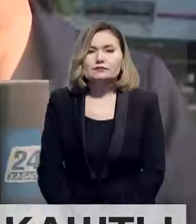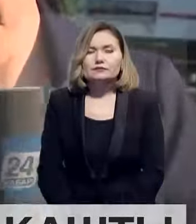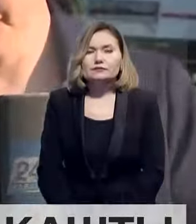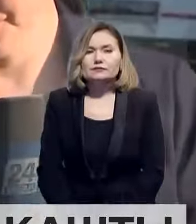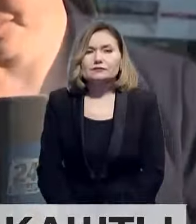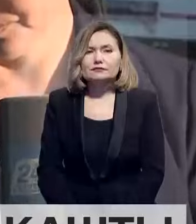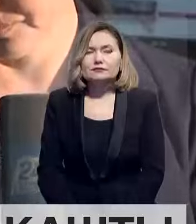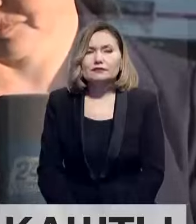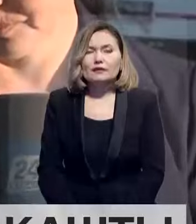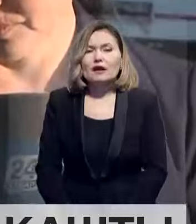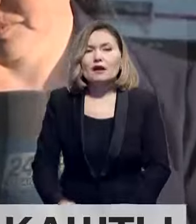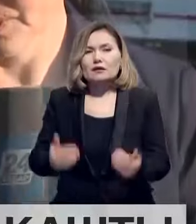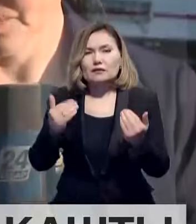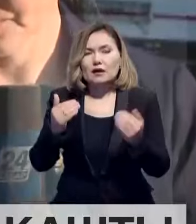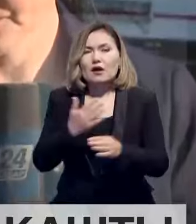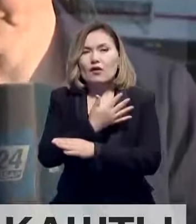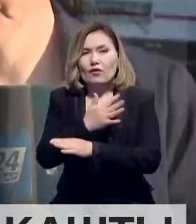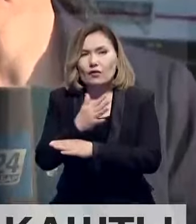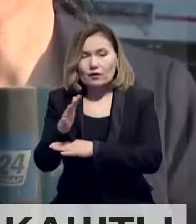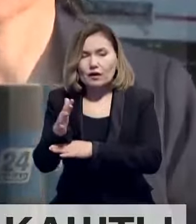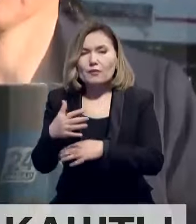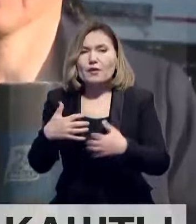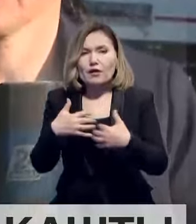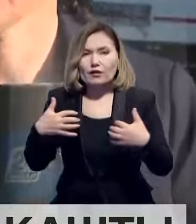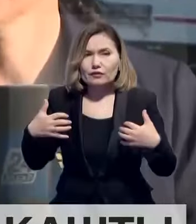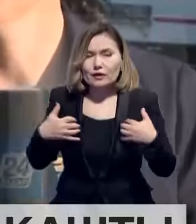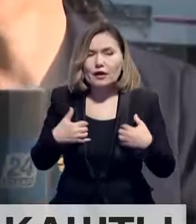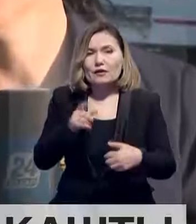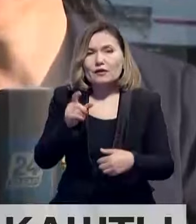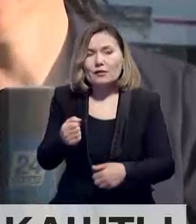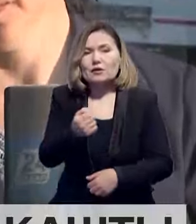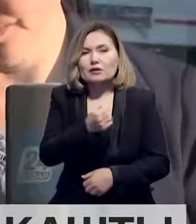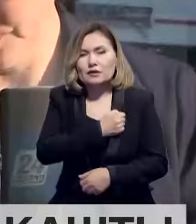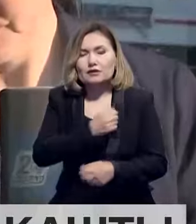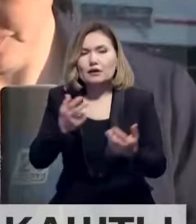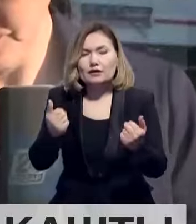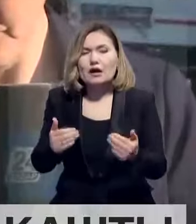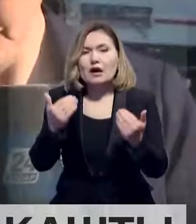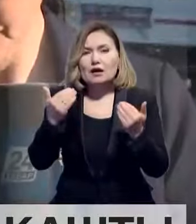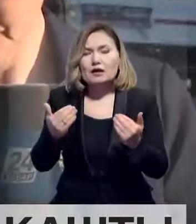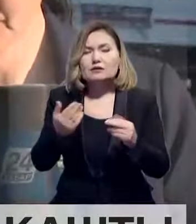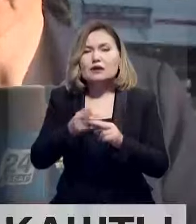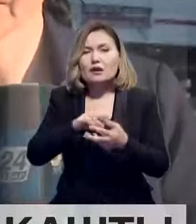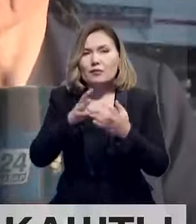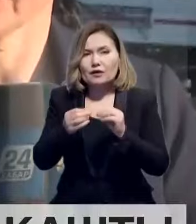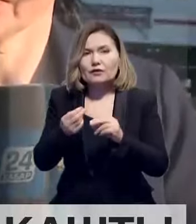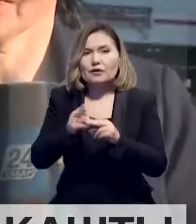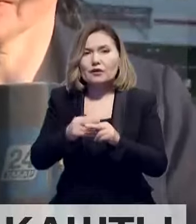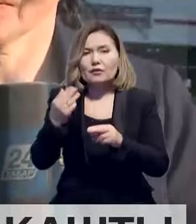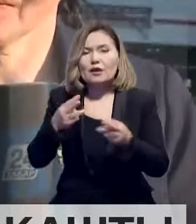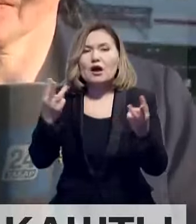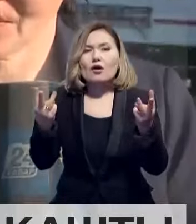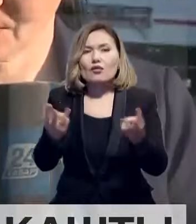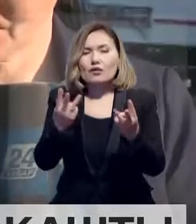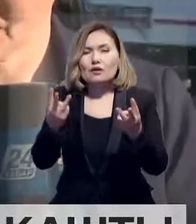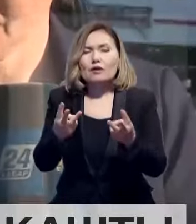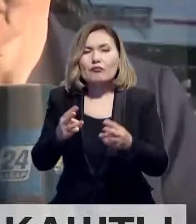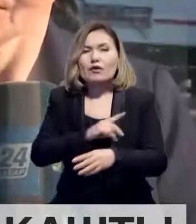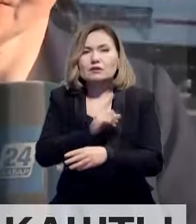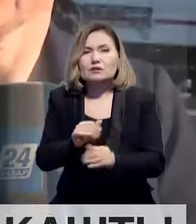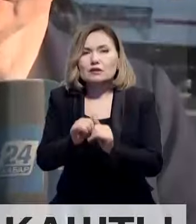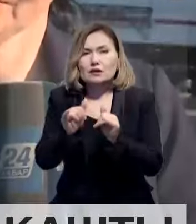Эльмира, енді орманға да, адамға да, жануарға да обал болып тұр. Айта кеттіңіз, қазіргі ахуалы, жалпы өрт ошағының аумағы